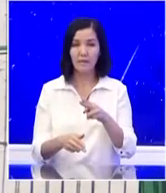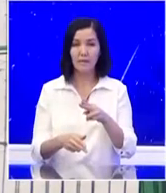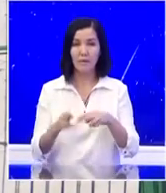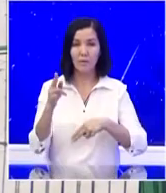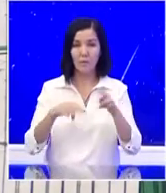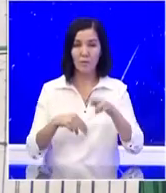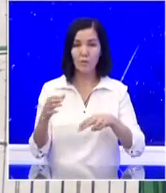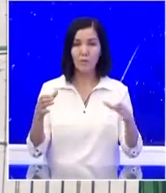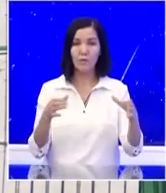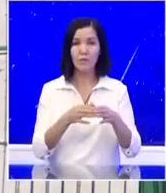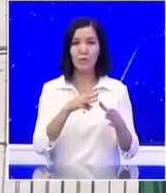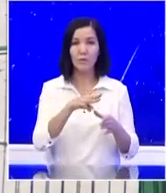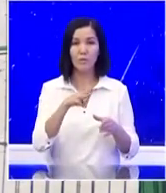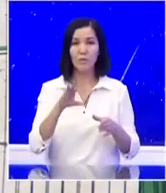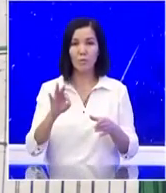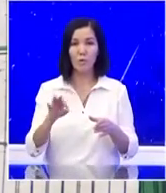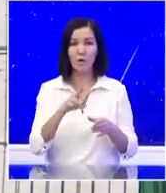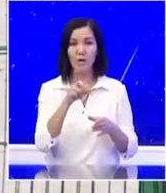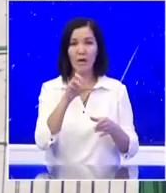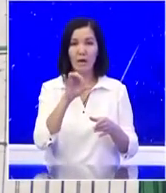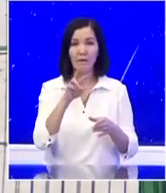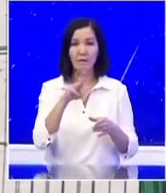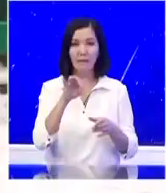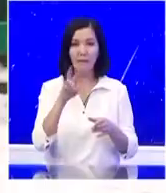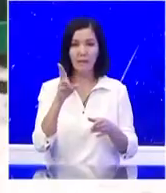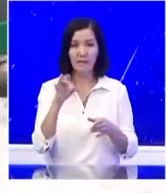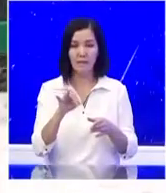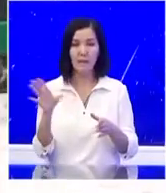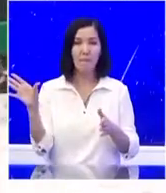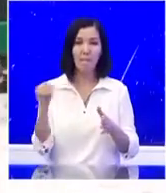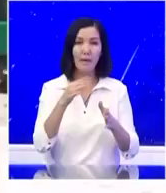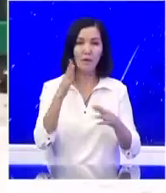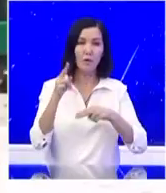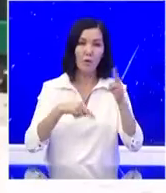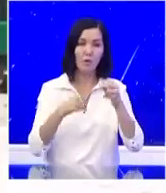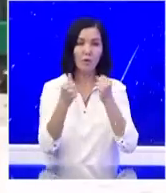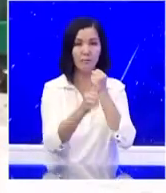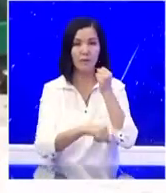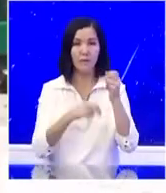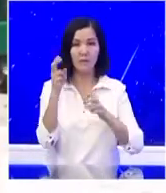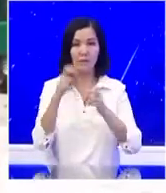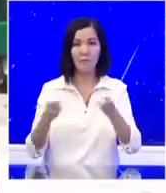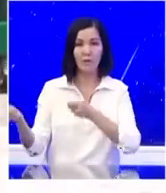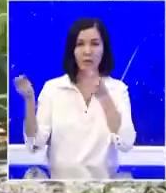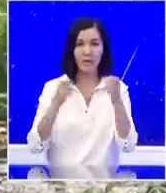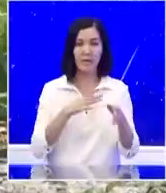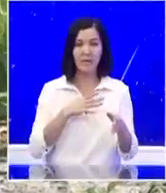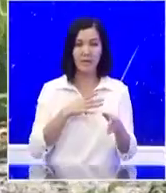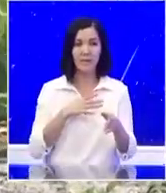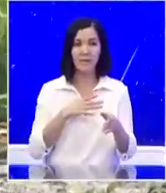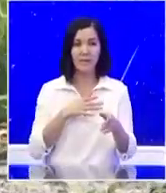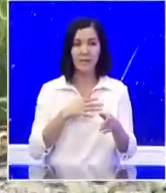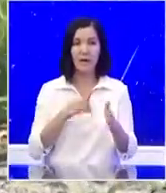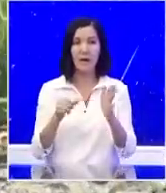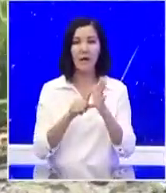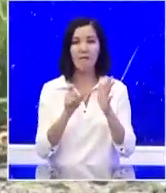Мердігер ТУ Хан Тенгри жасап жатыр. Бәрі материал бізде зауыттан алынған. Қазір бізде қанша 6